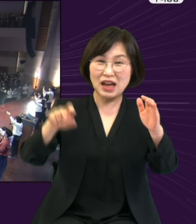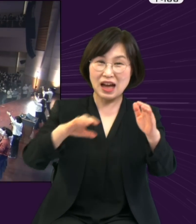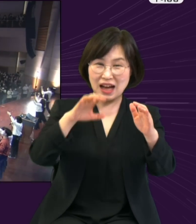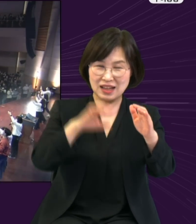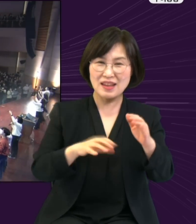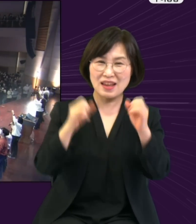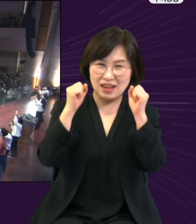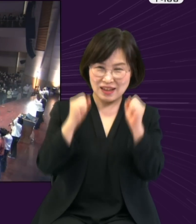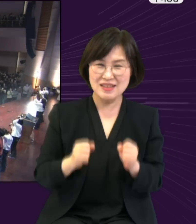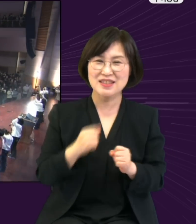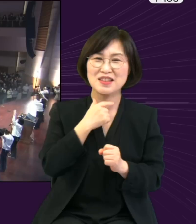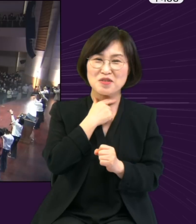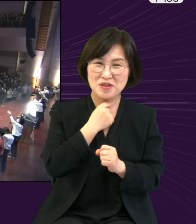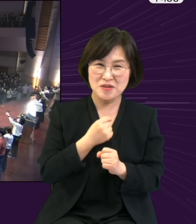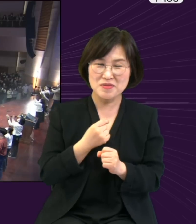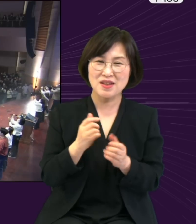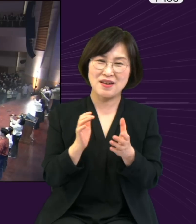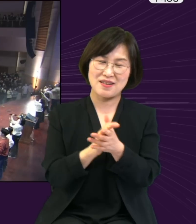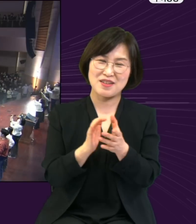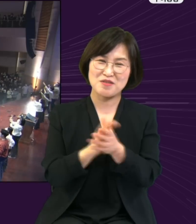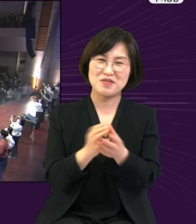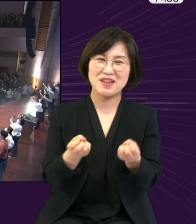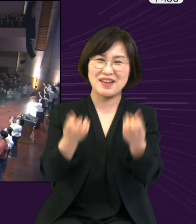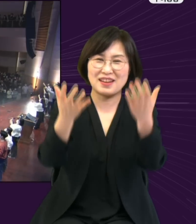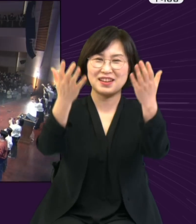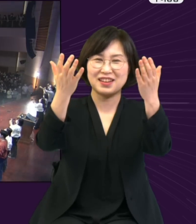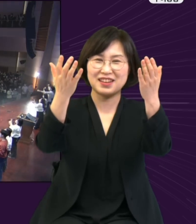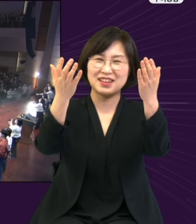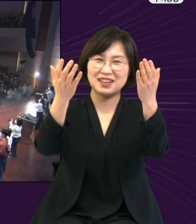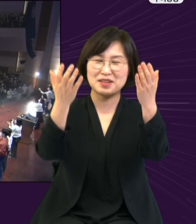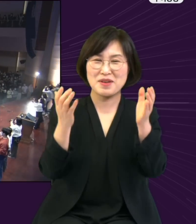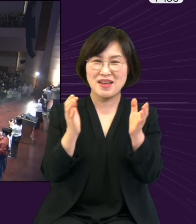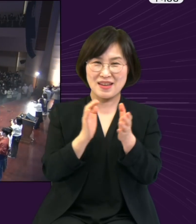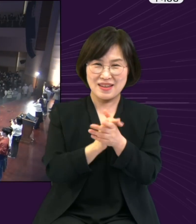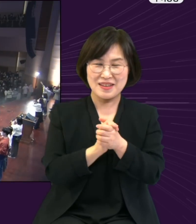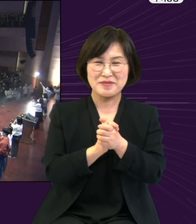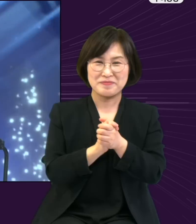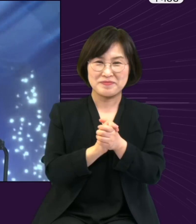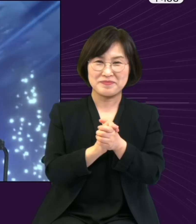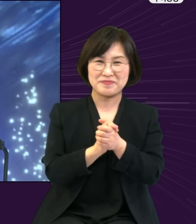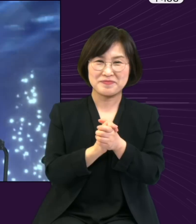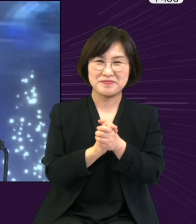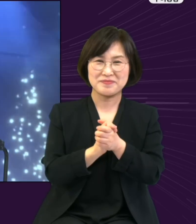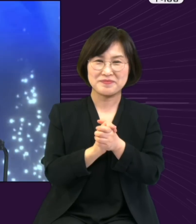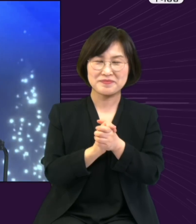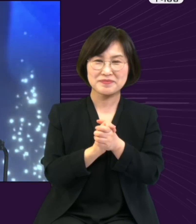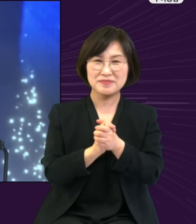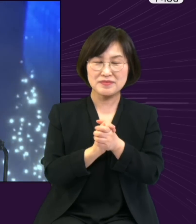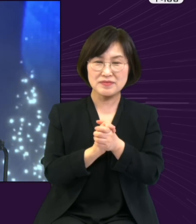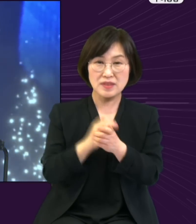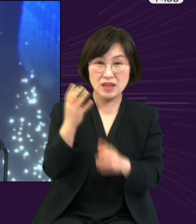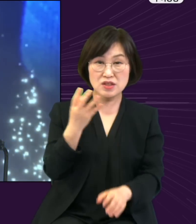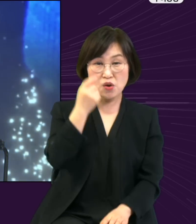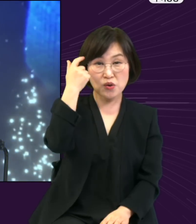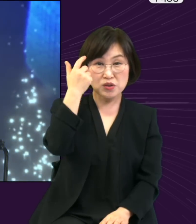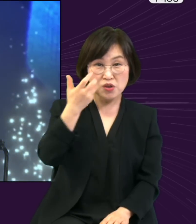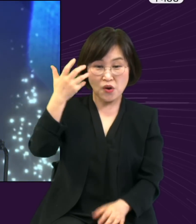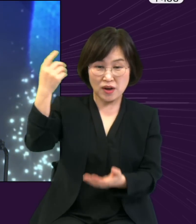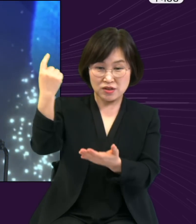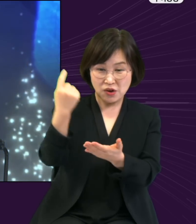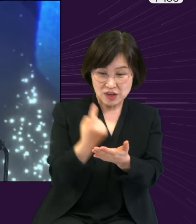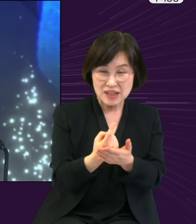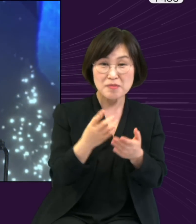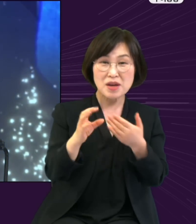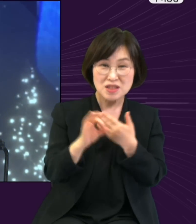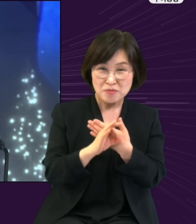주시옵소서. 할렐루야, 할렐루야. 여러분 성령께서 임하시면 우리